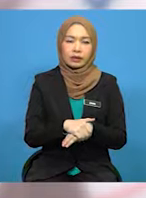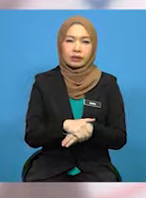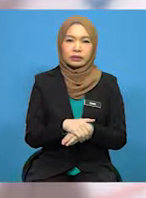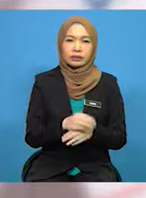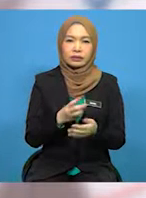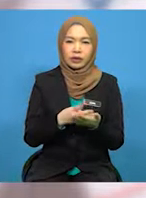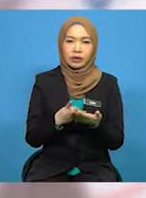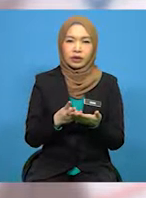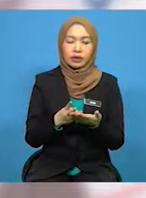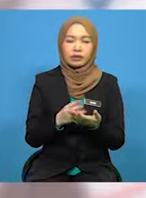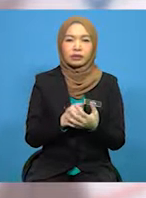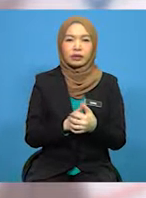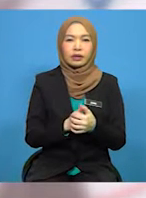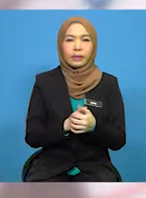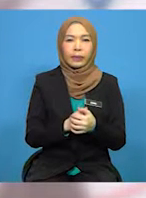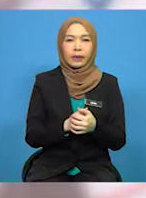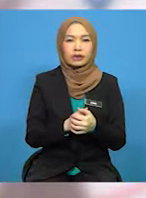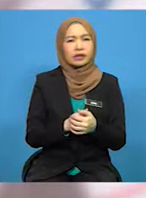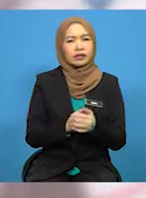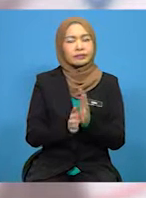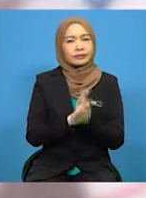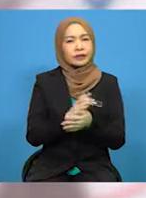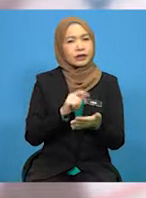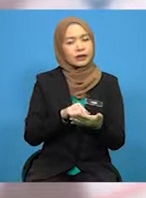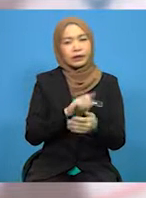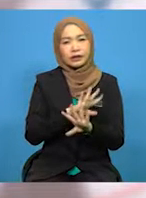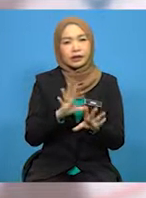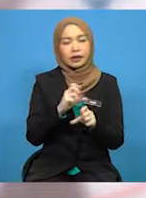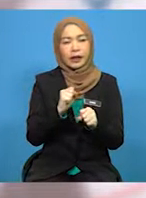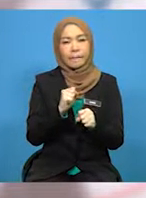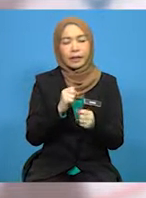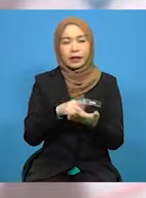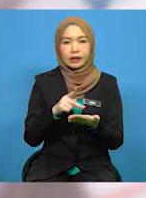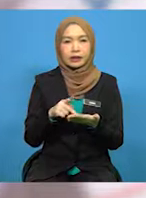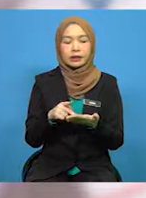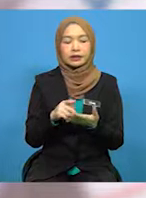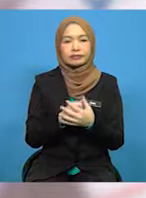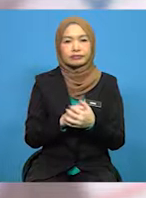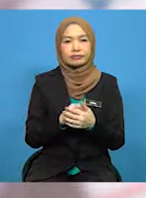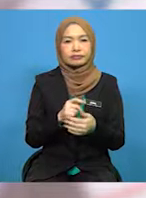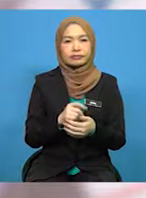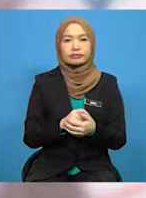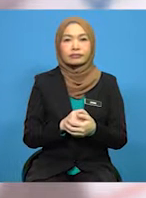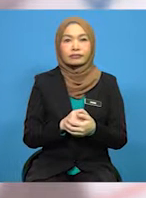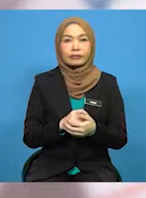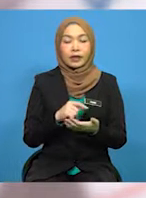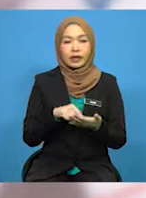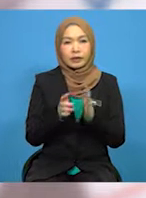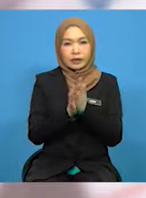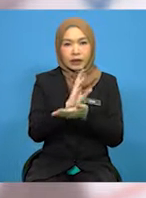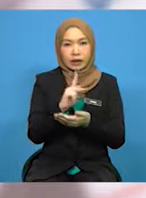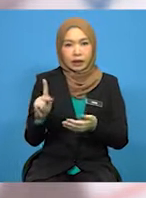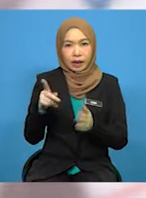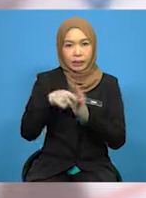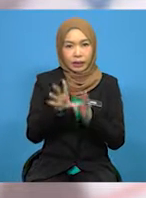diambil kira dalam perhitungan pendapatan negara. Ini telah menyebabkan